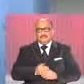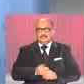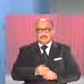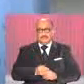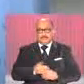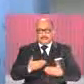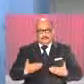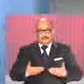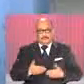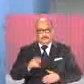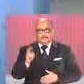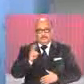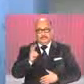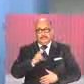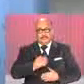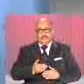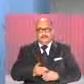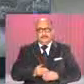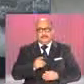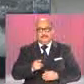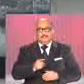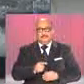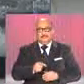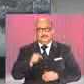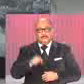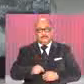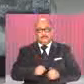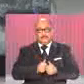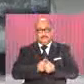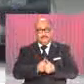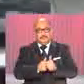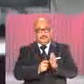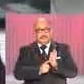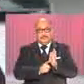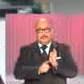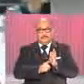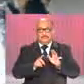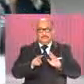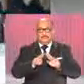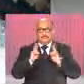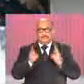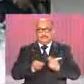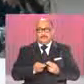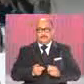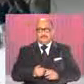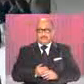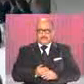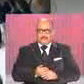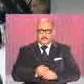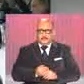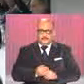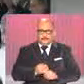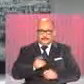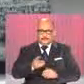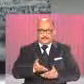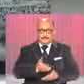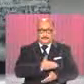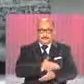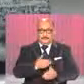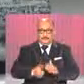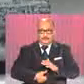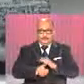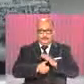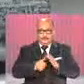الاحتلال الإسرائيلي. ومنذ إمضاء الرئيس الفلسطيني محمود عباس الأربعاء الماضي على اتفاقية الانضمام إلى